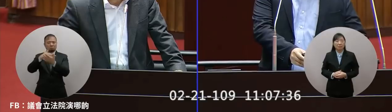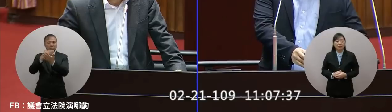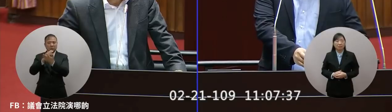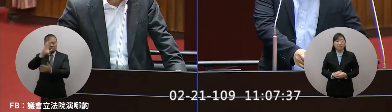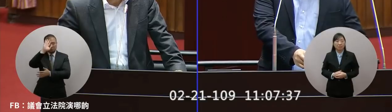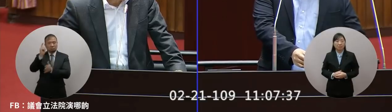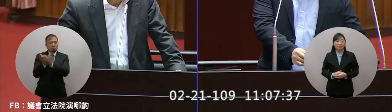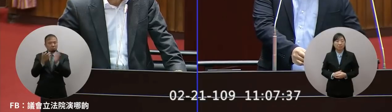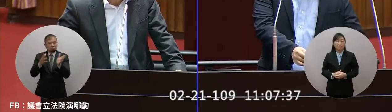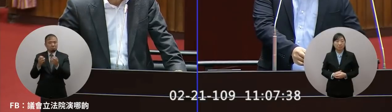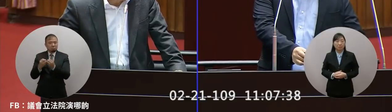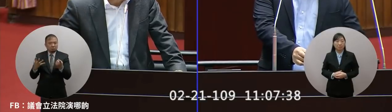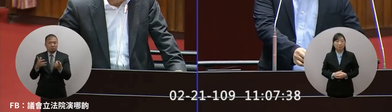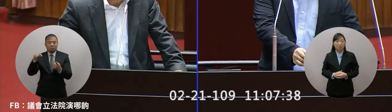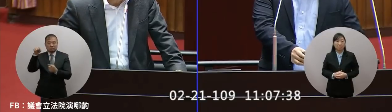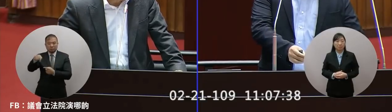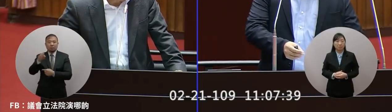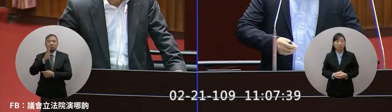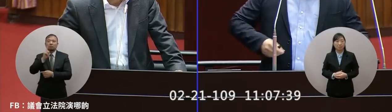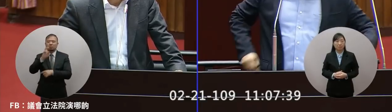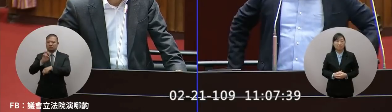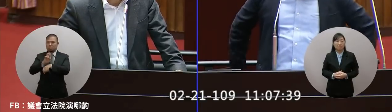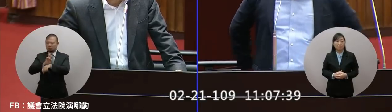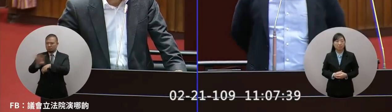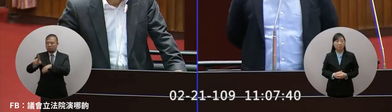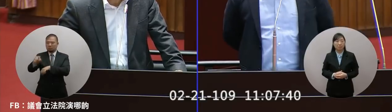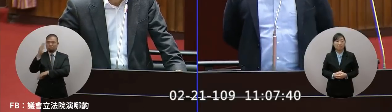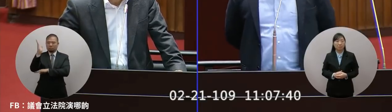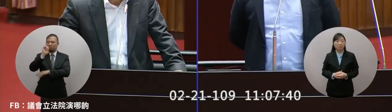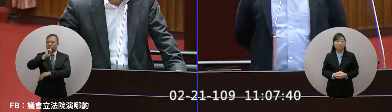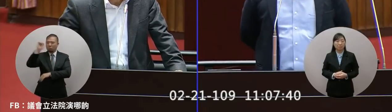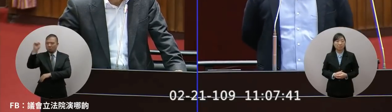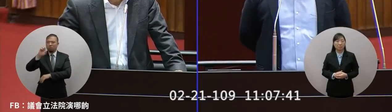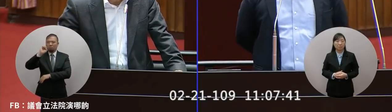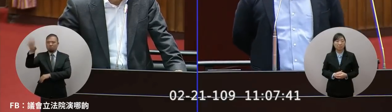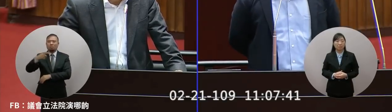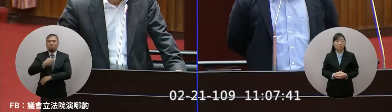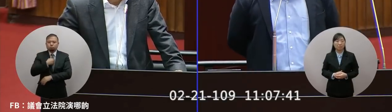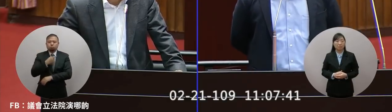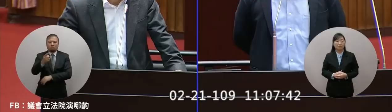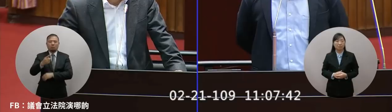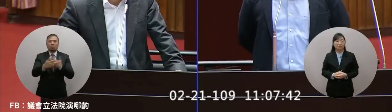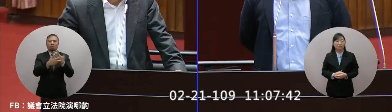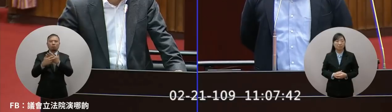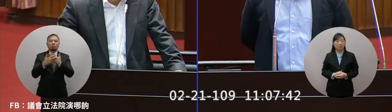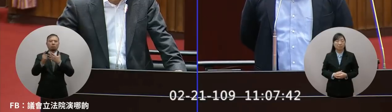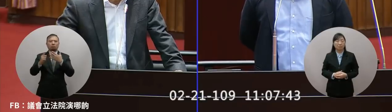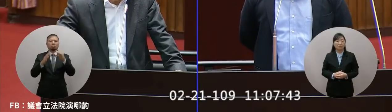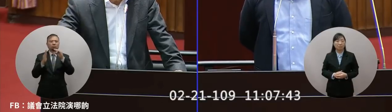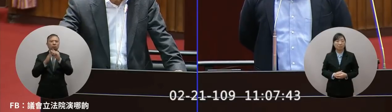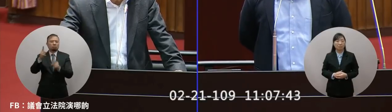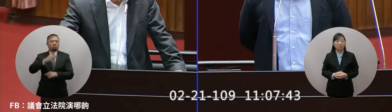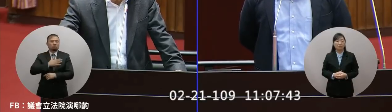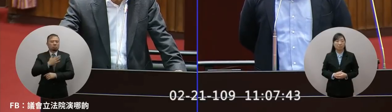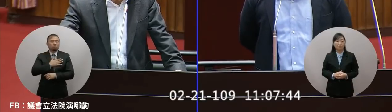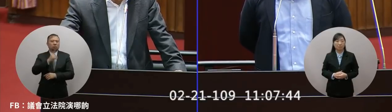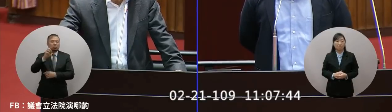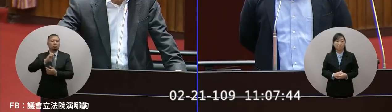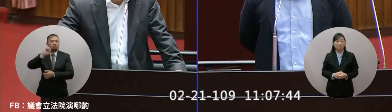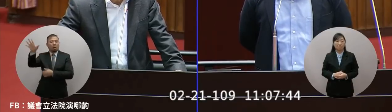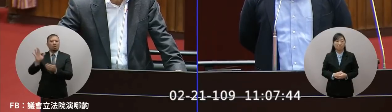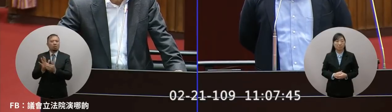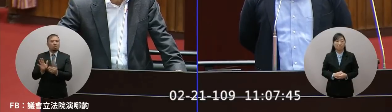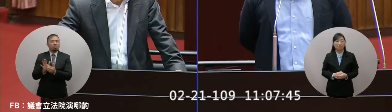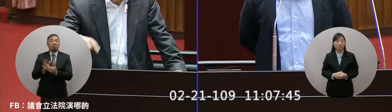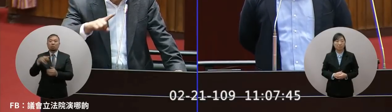类是24小时内要通报，好，这已经做了，卫生局已经到场，好，也知道这是第五类。那第二个就是说为